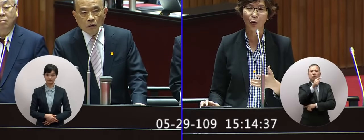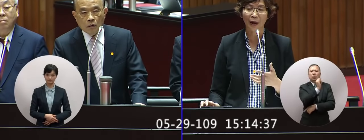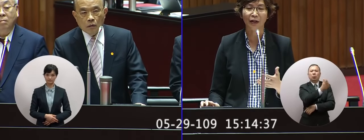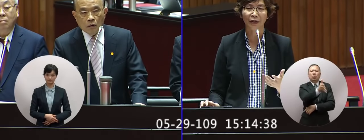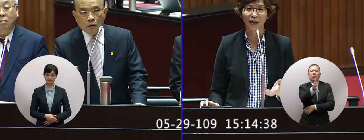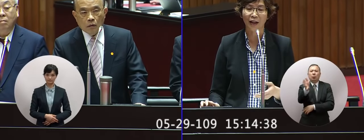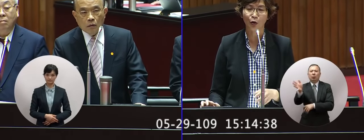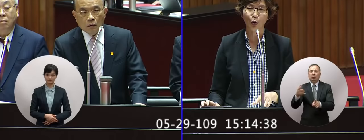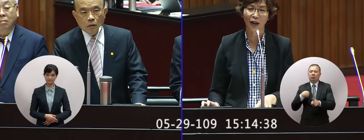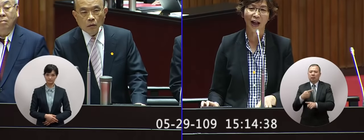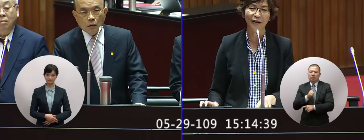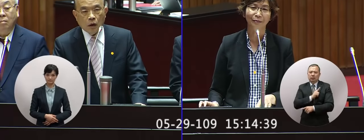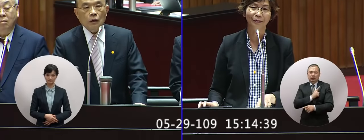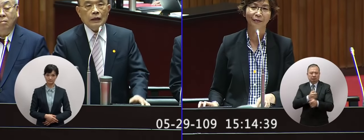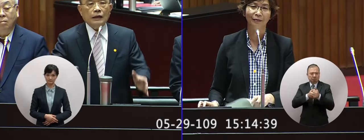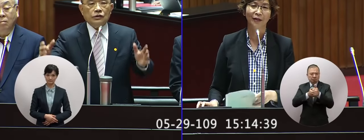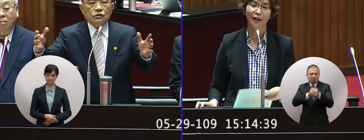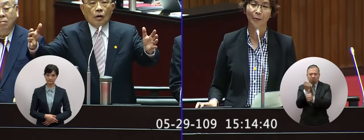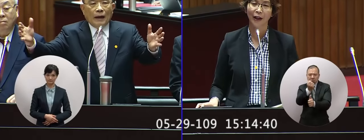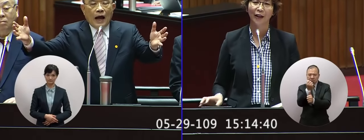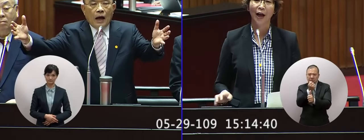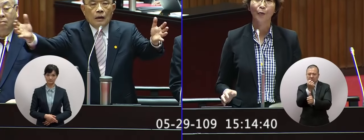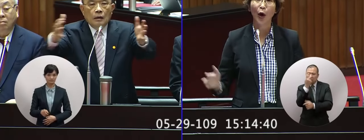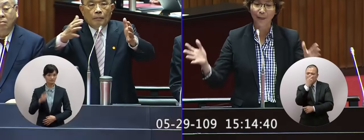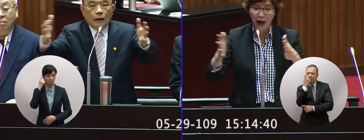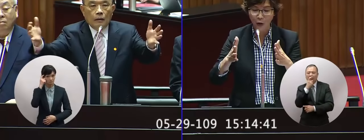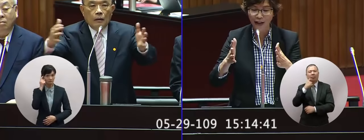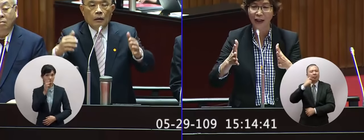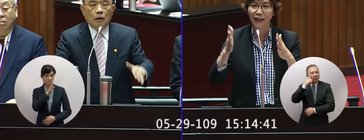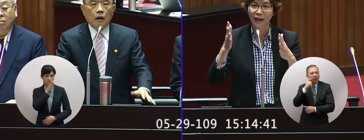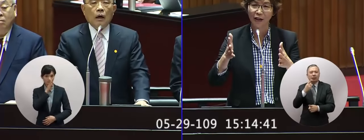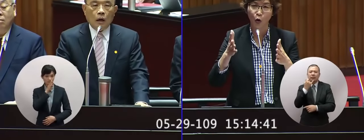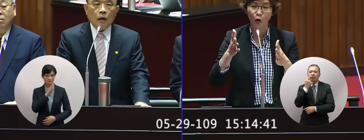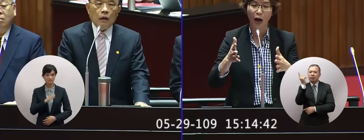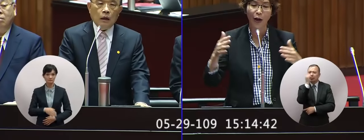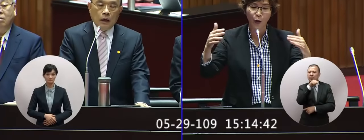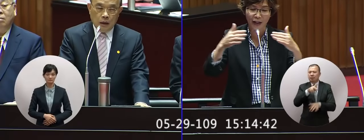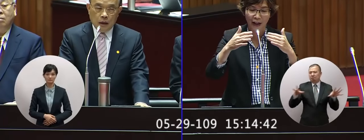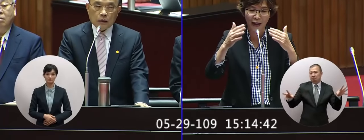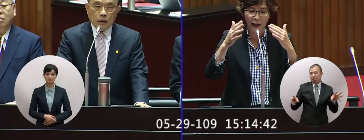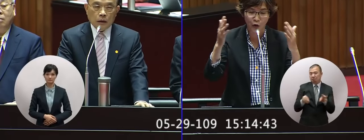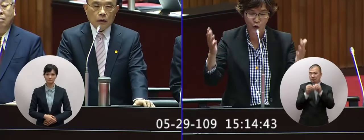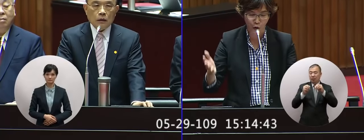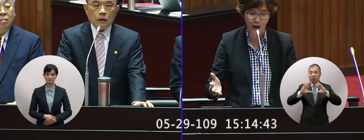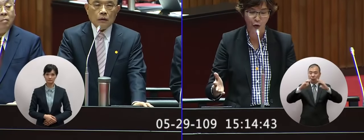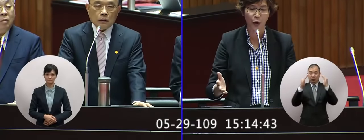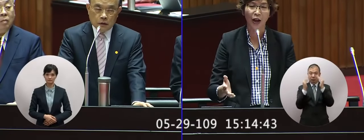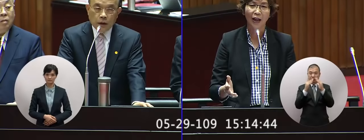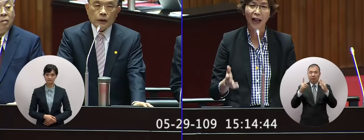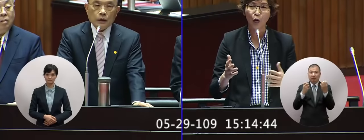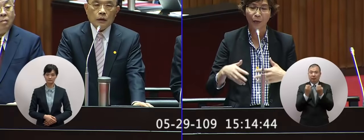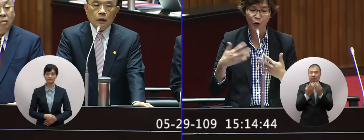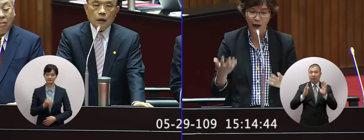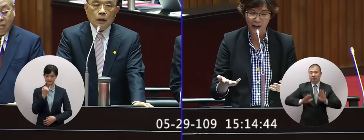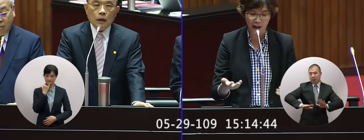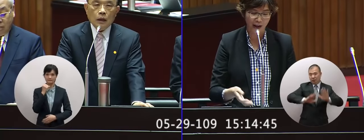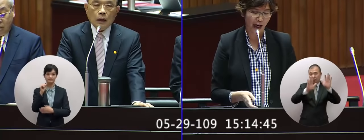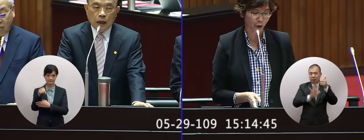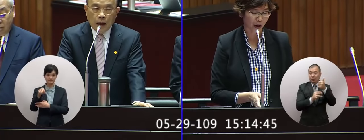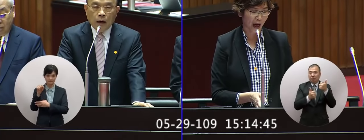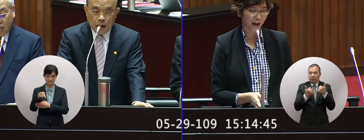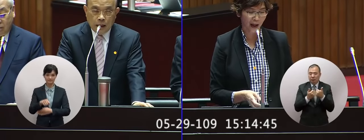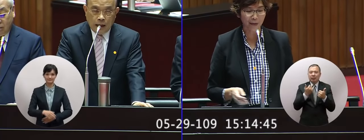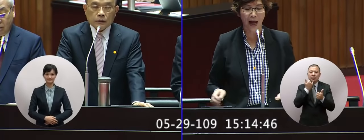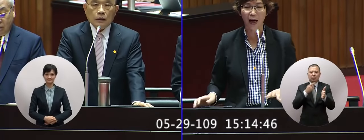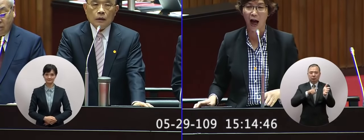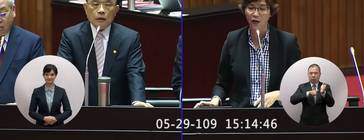的监督就变得非常的困难。哦， 那你是说把它？ Okay, 对，把它汇整，请国发会汇整一个专区， 可以， 让我们随时可以